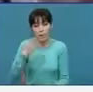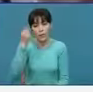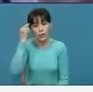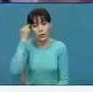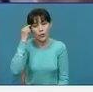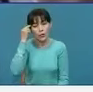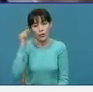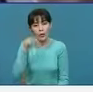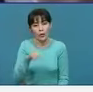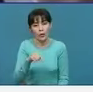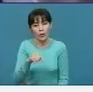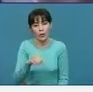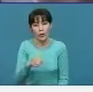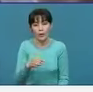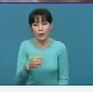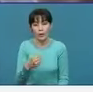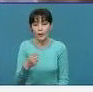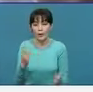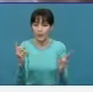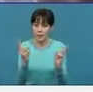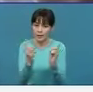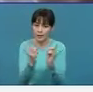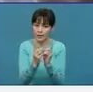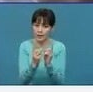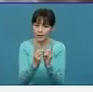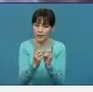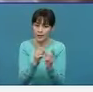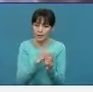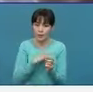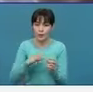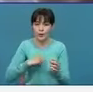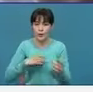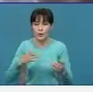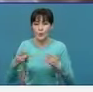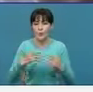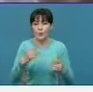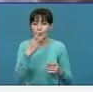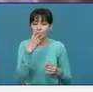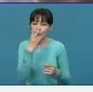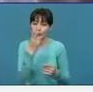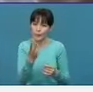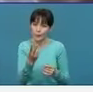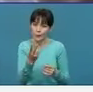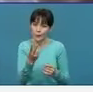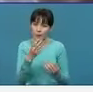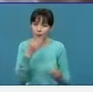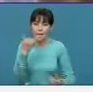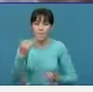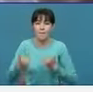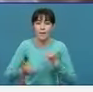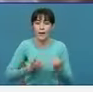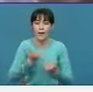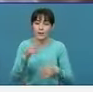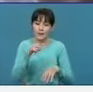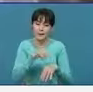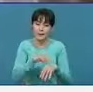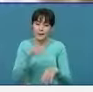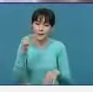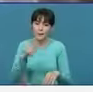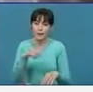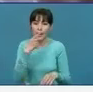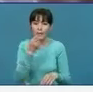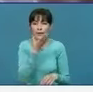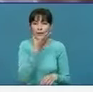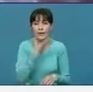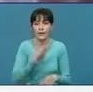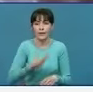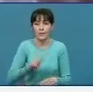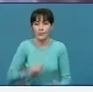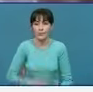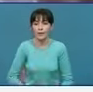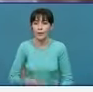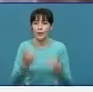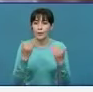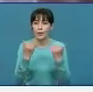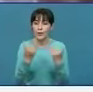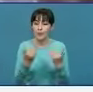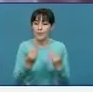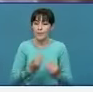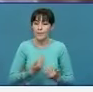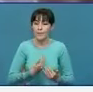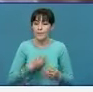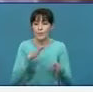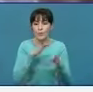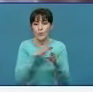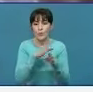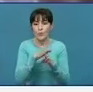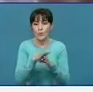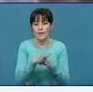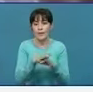гөрі бетпе-бет тұрып, өз өнерінді көрсетіп, жүрегін жаулаған әлде қайда әдемі сияқты. Бүгінгі біздің